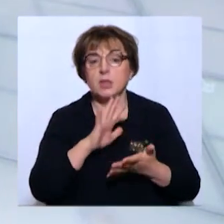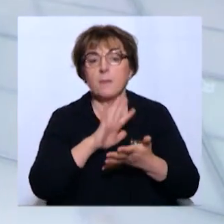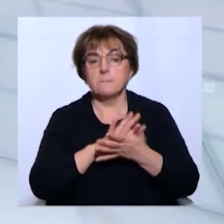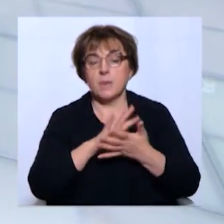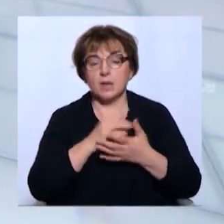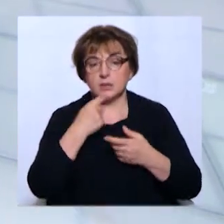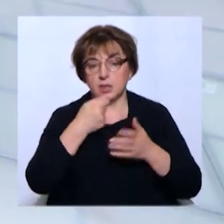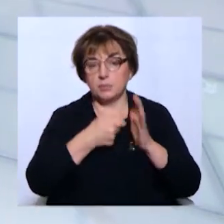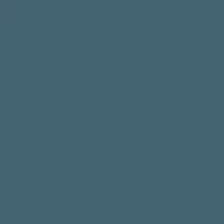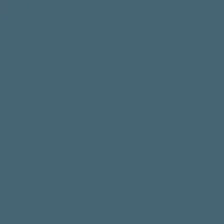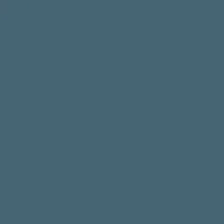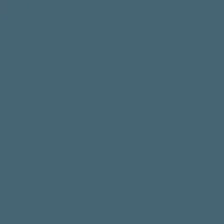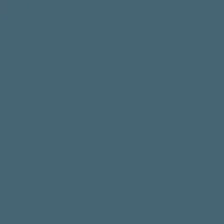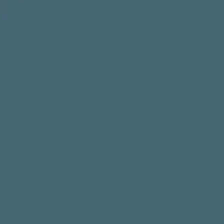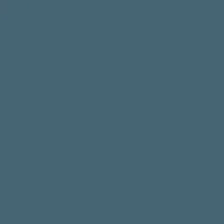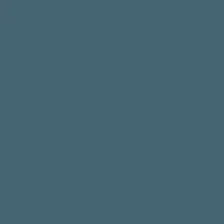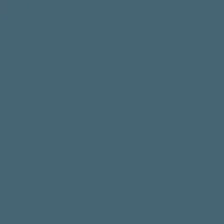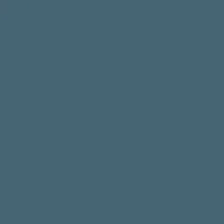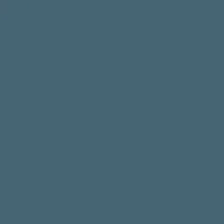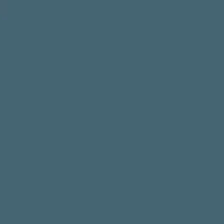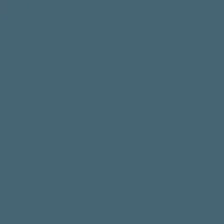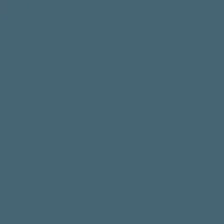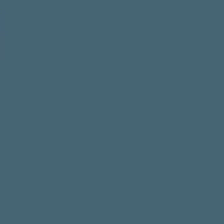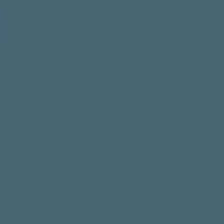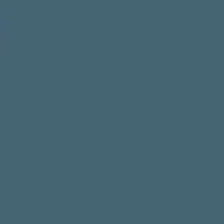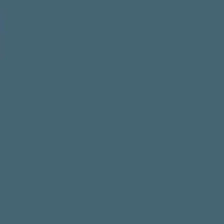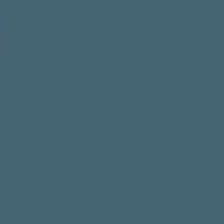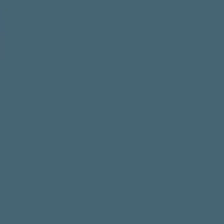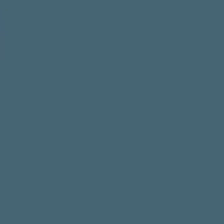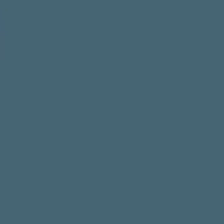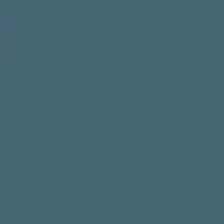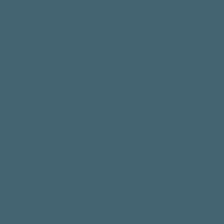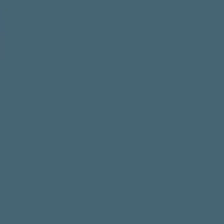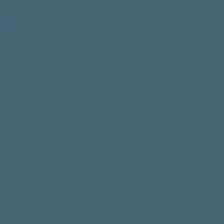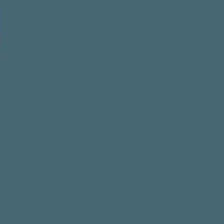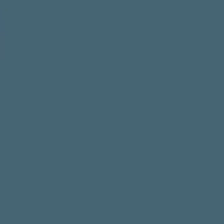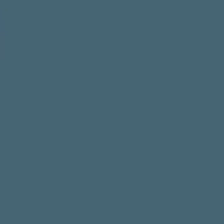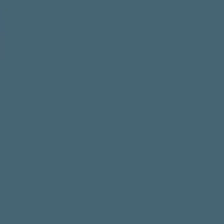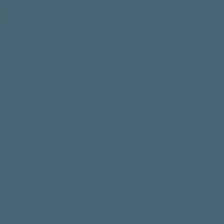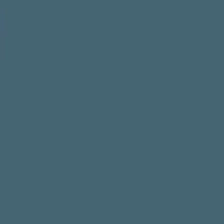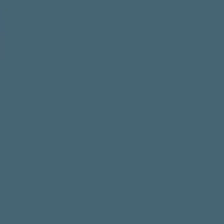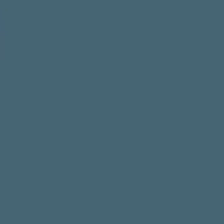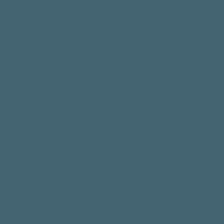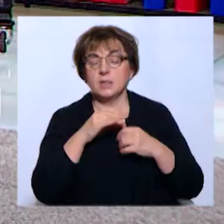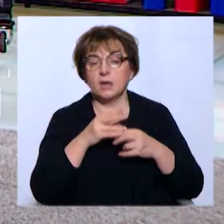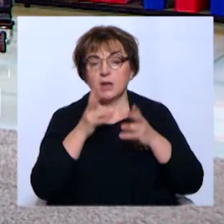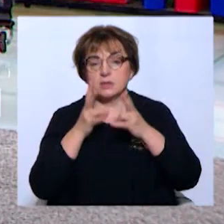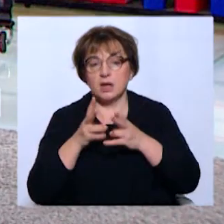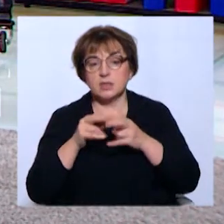ბაქტერიები იკვებება და გამოიმუშავებს ისეთ ნივთიერებებს, რომელიც კბილის მინანქარს აზიანებს და ვითარდება